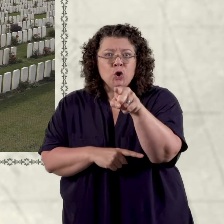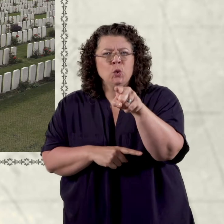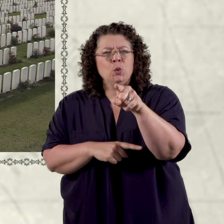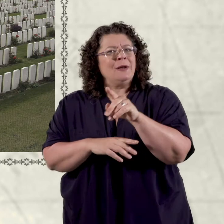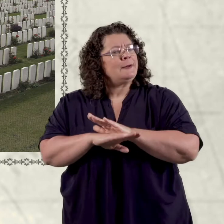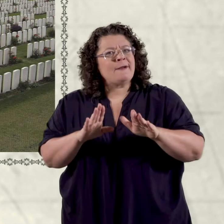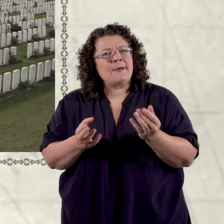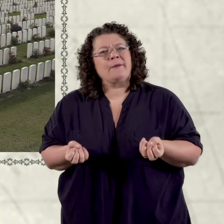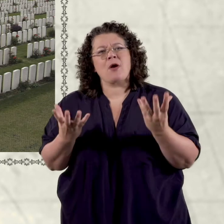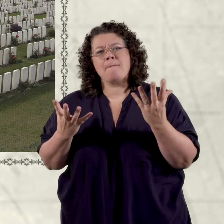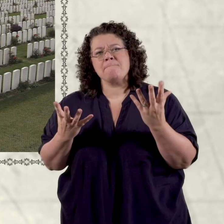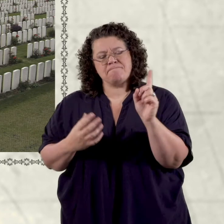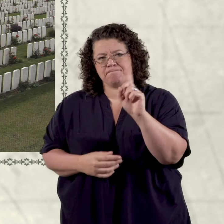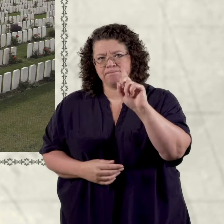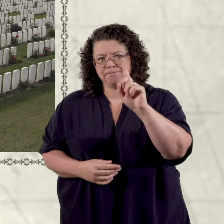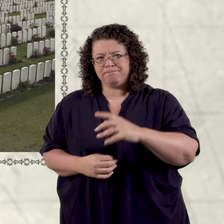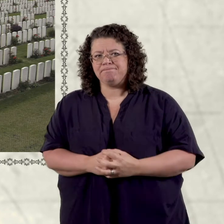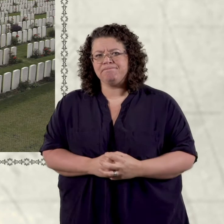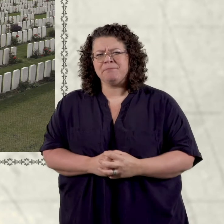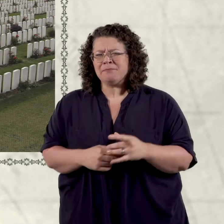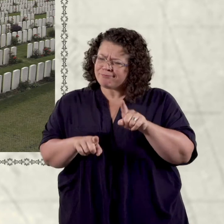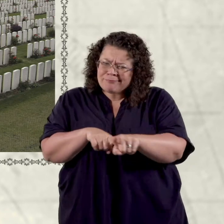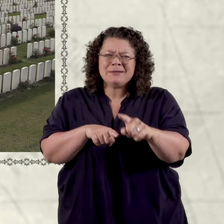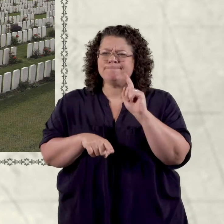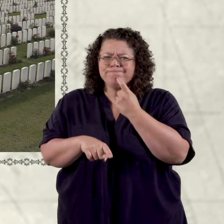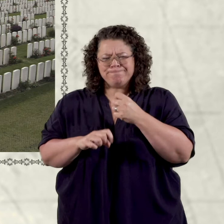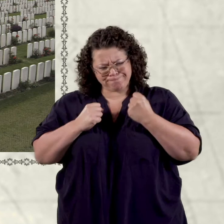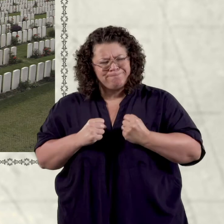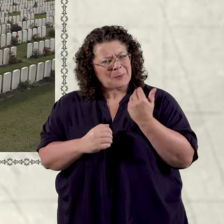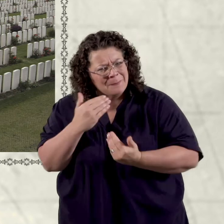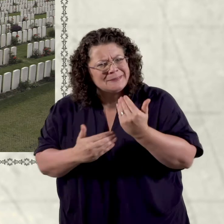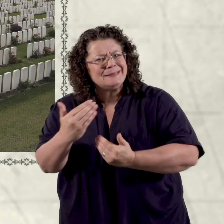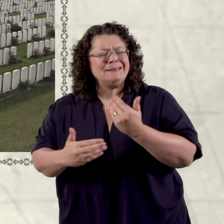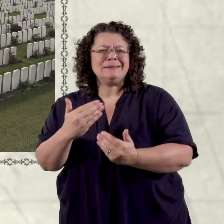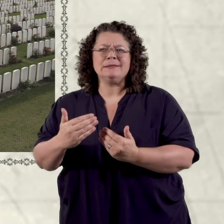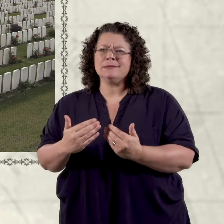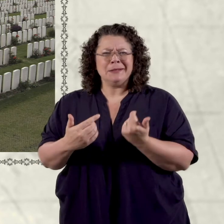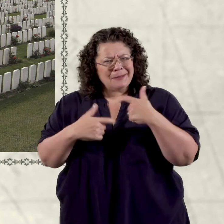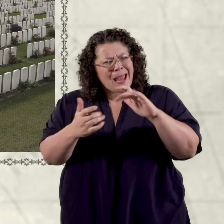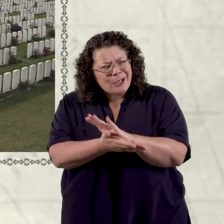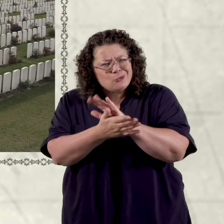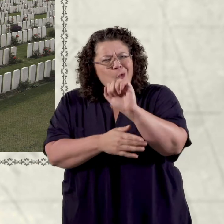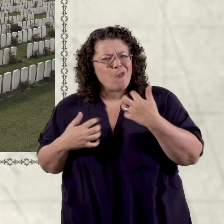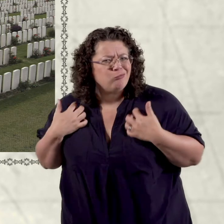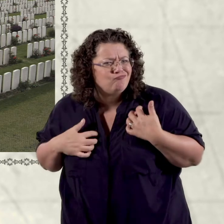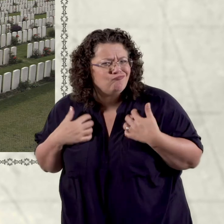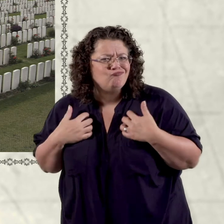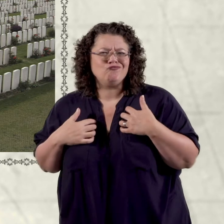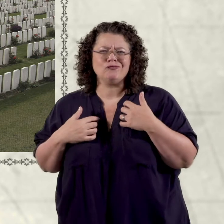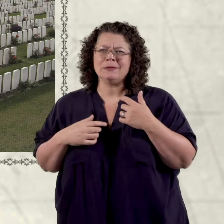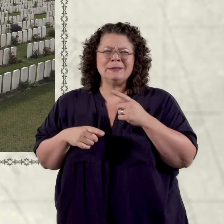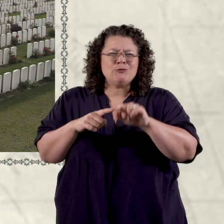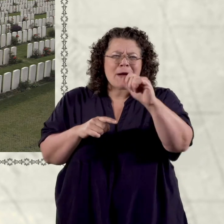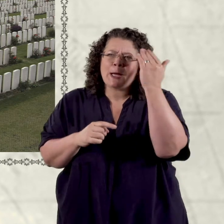chi, i beidio a byth rhoi'r ffidil yn y to. Ac i dal ati i fwynhau